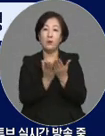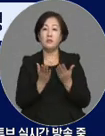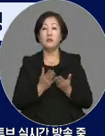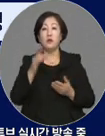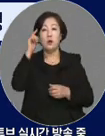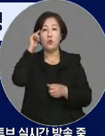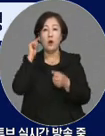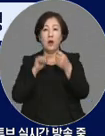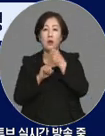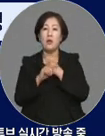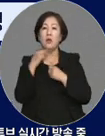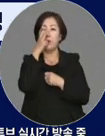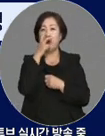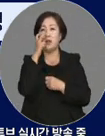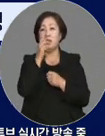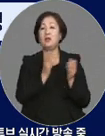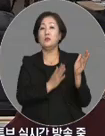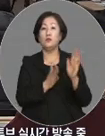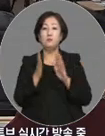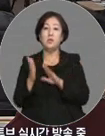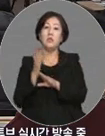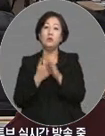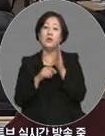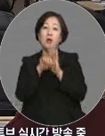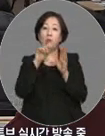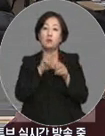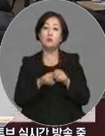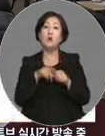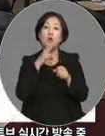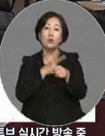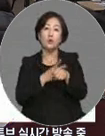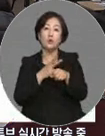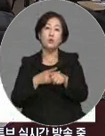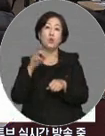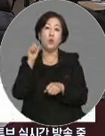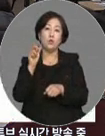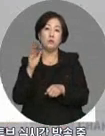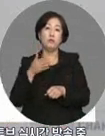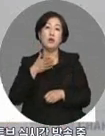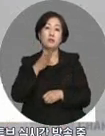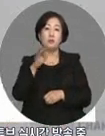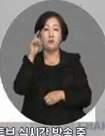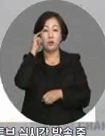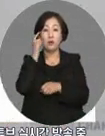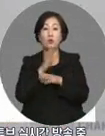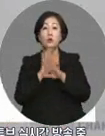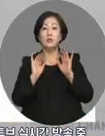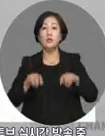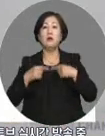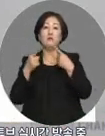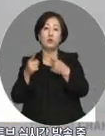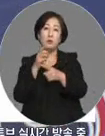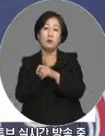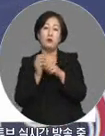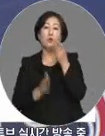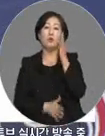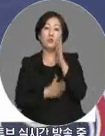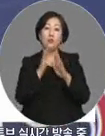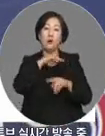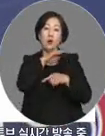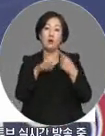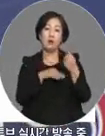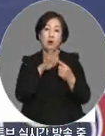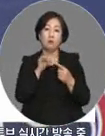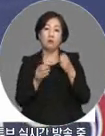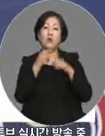과학적 관리 기반 구축에 나섭니다. 이를 위해 교수 등 50여 명의 전문 연구 인력이 투입되며 울산시와